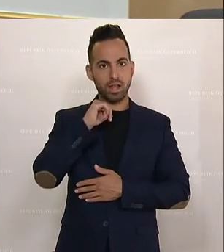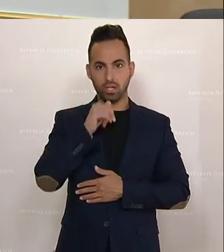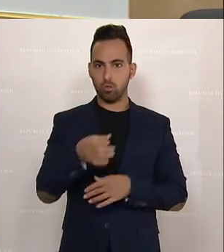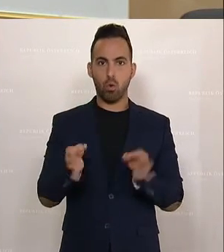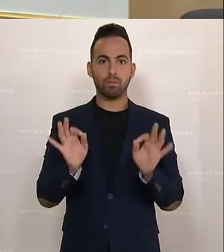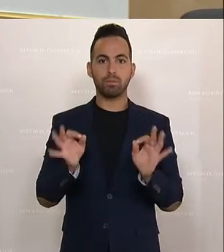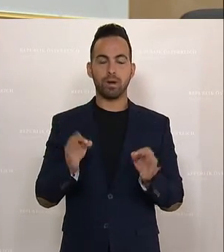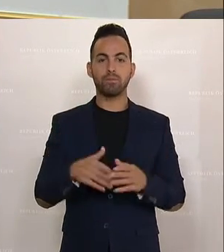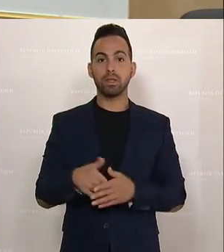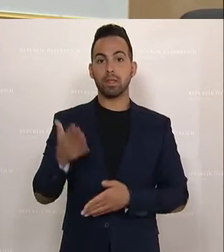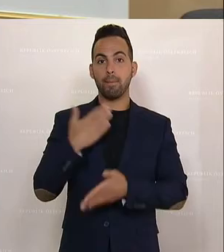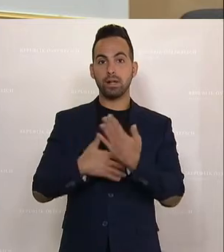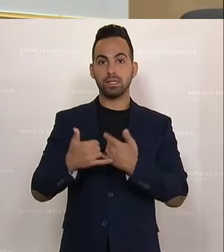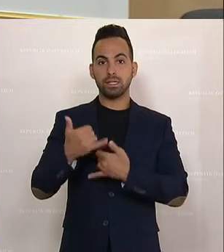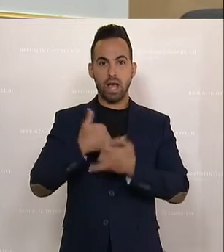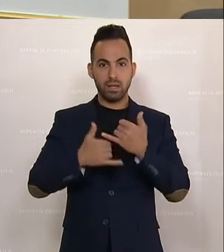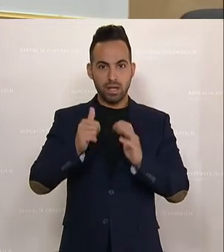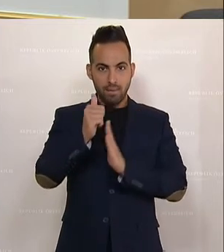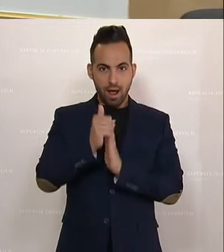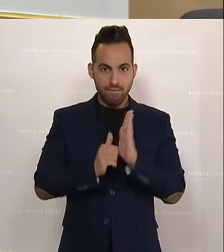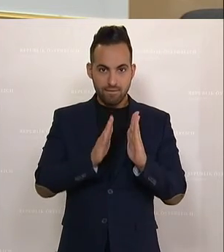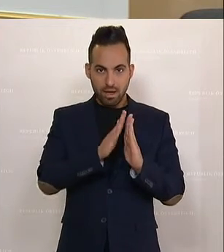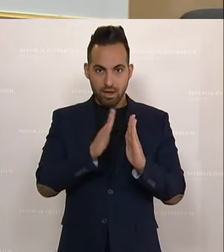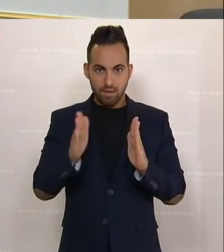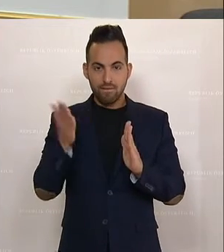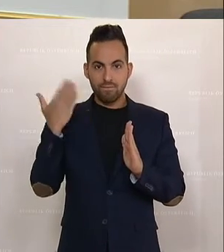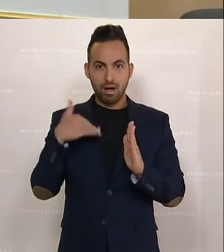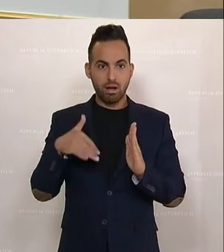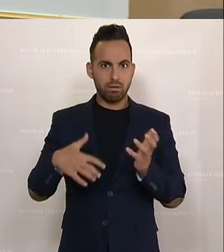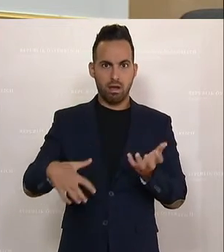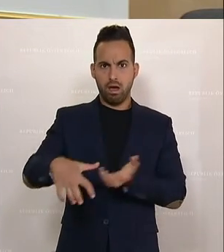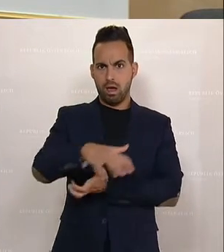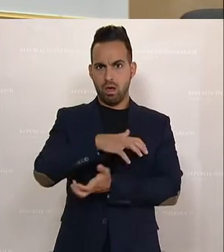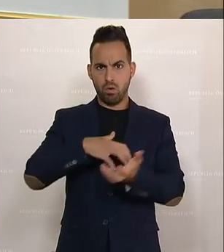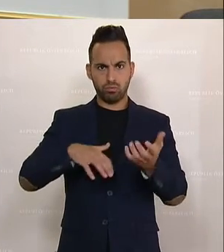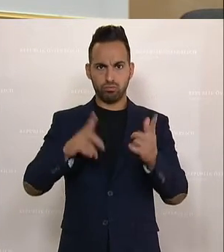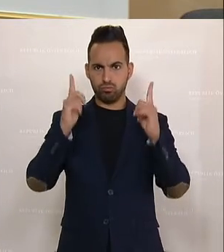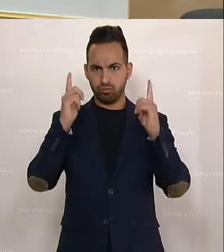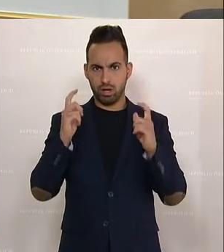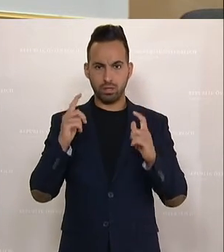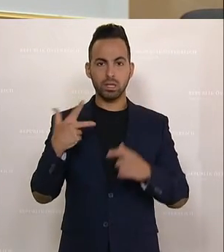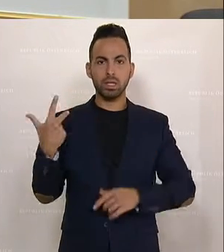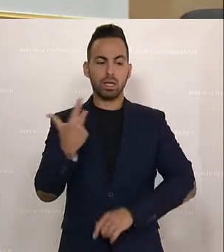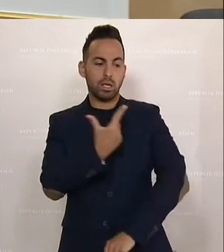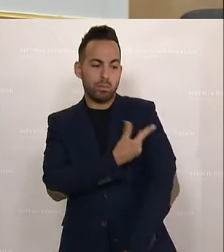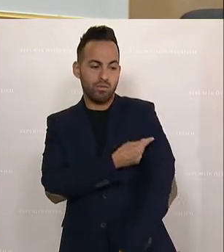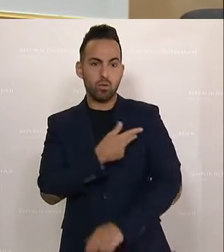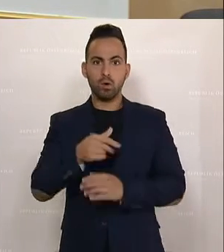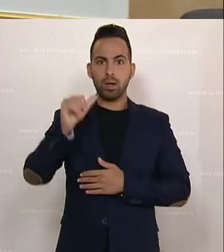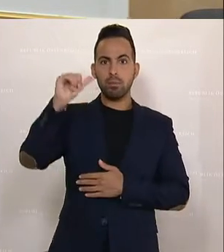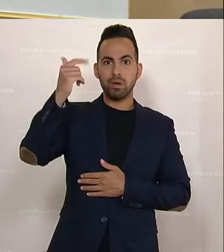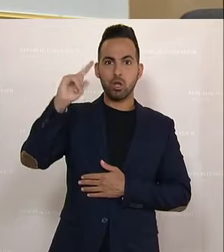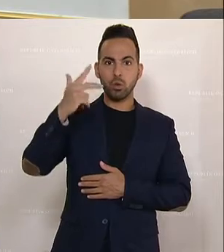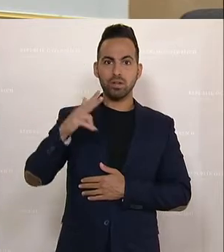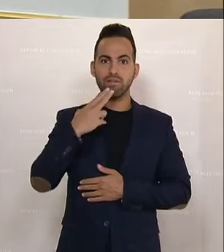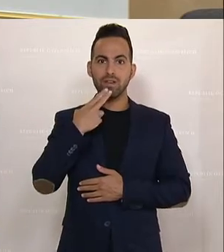begonnen zu Jahresbeginn mit einem relativen Chaos bei der Impfung, bei der Priorisierung,